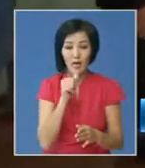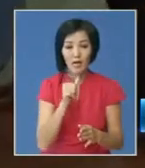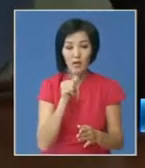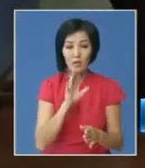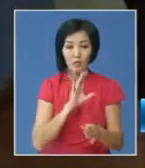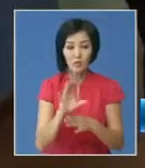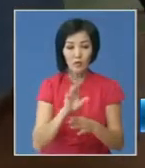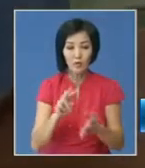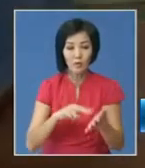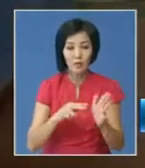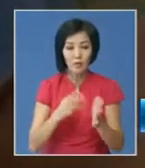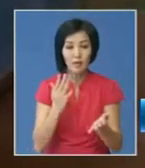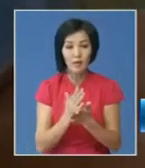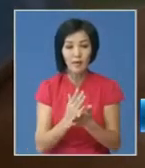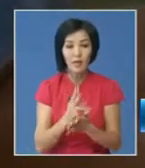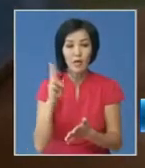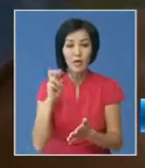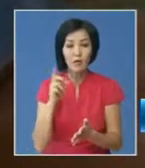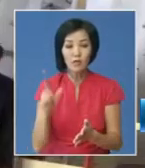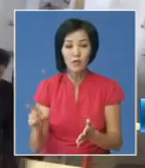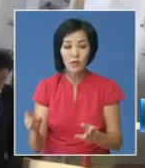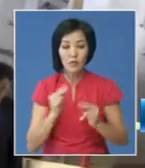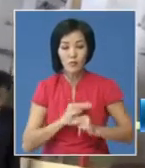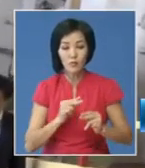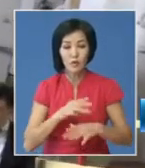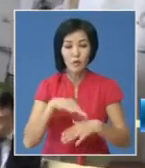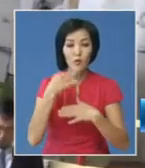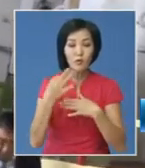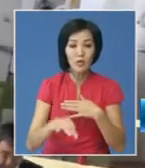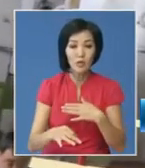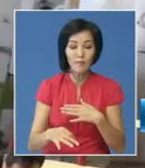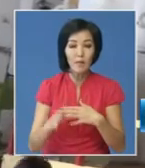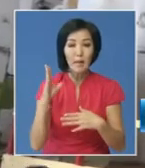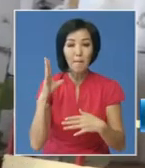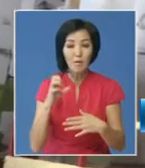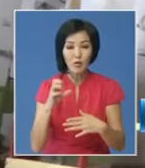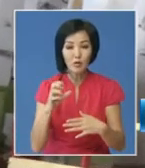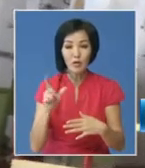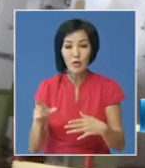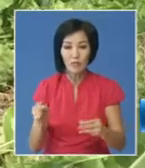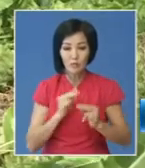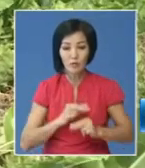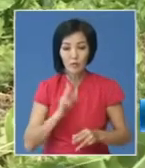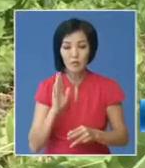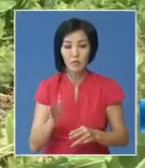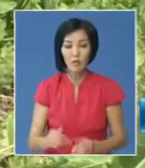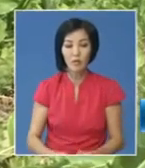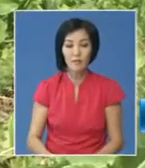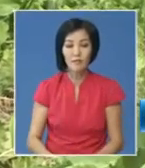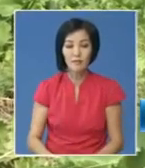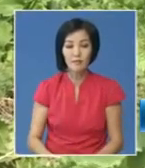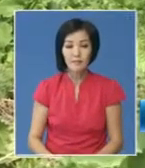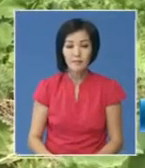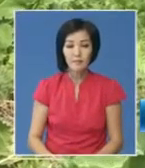бар. Қазіргі таңда онда 200 адам жұмыс істейді. Күзге таман 500-ден аса жұмысшы еңбек ететін болады.